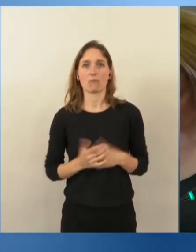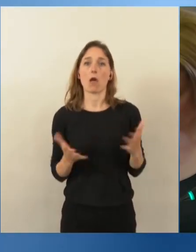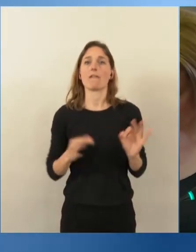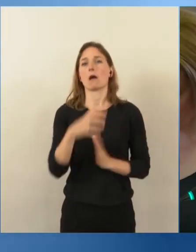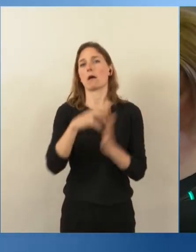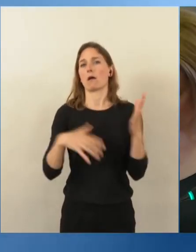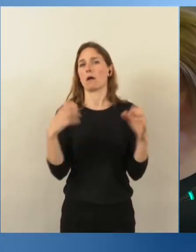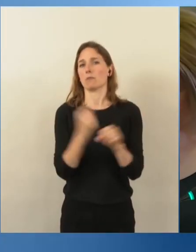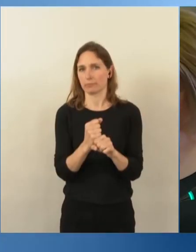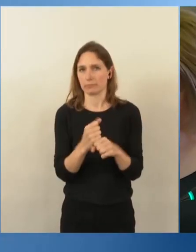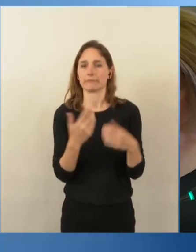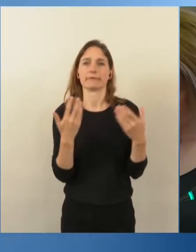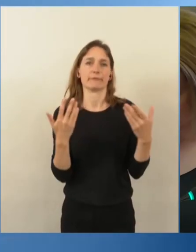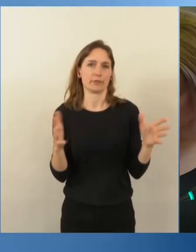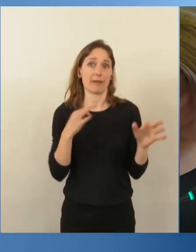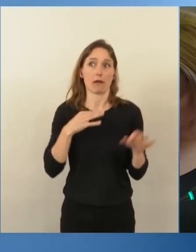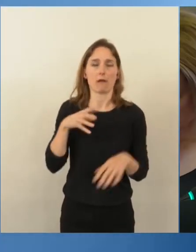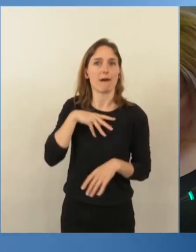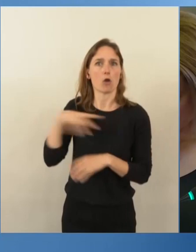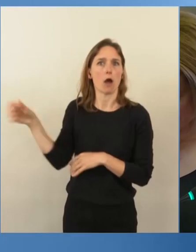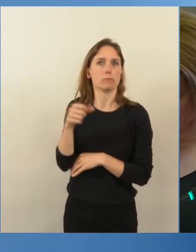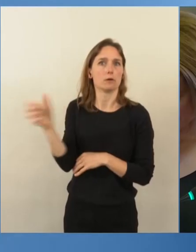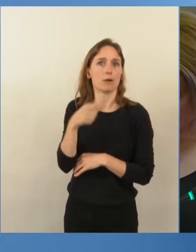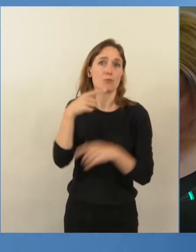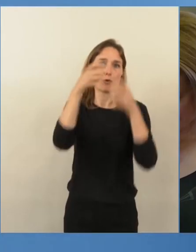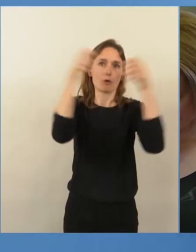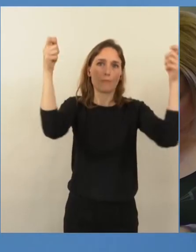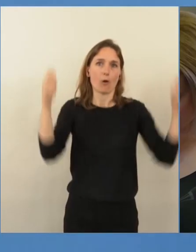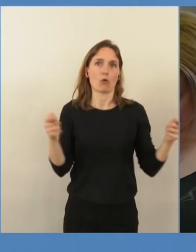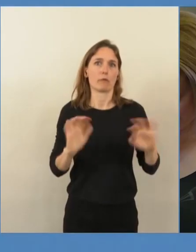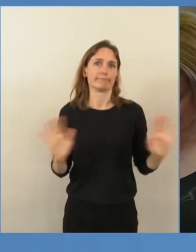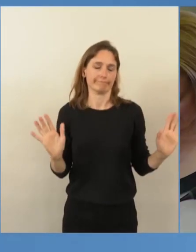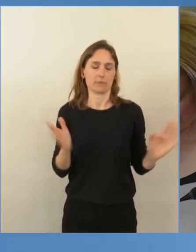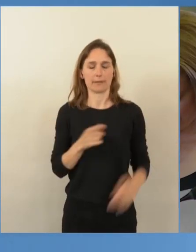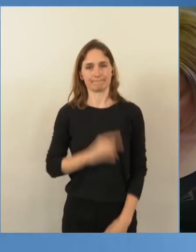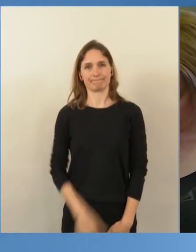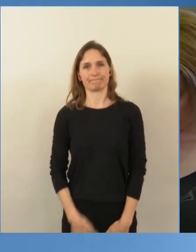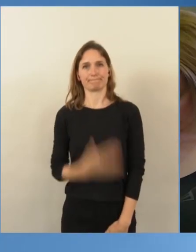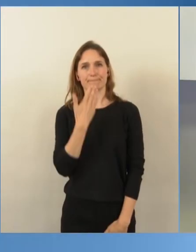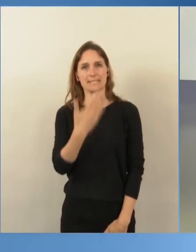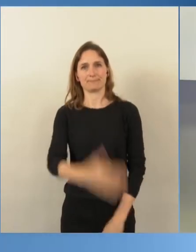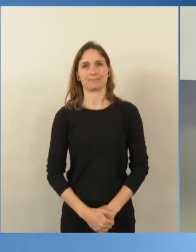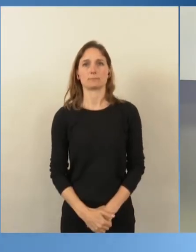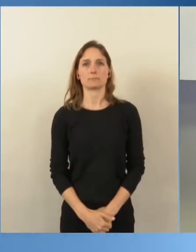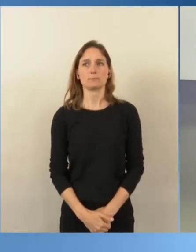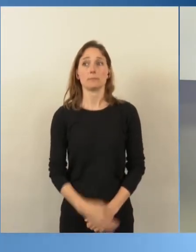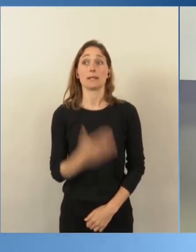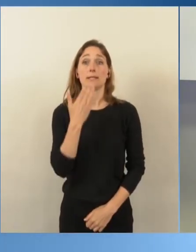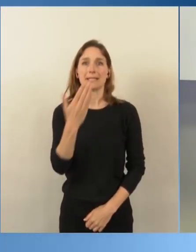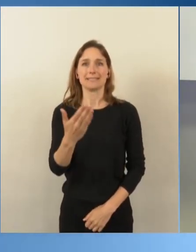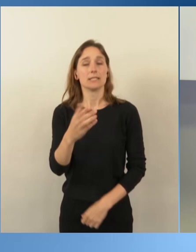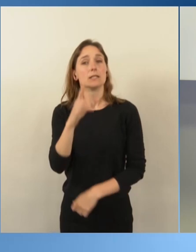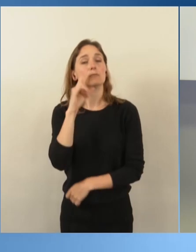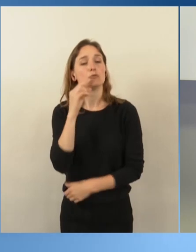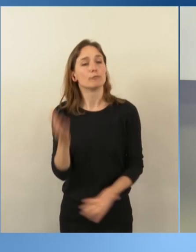décision d'arrêter de nommer des avocats pour cette fameuse petite banderole merci merci beaucoup monsieur Carignon